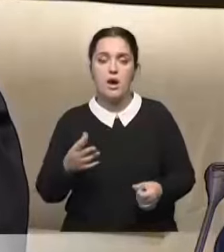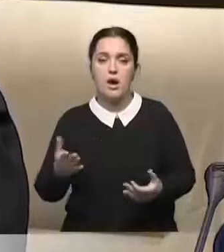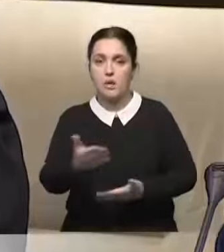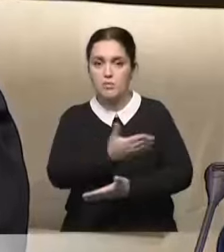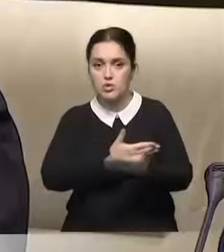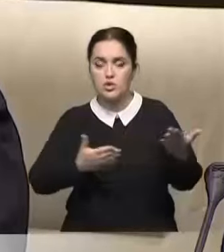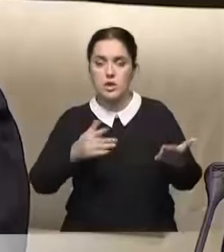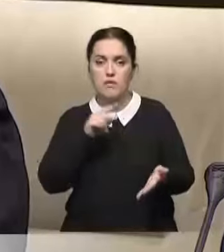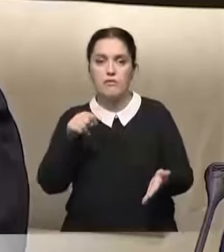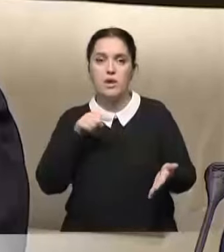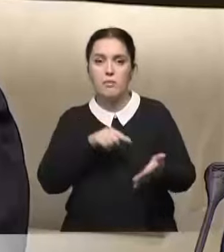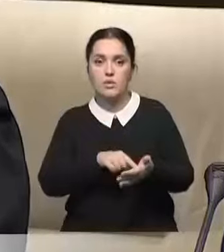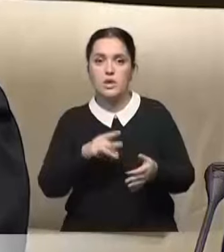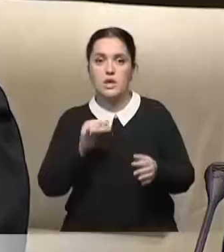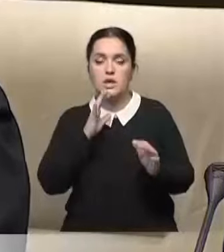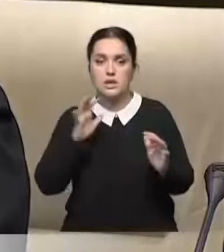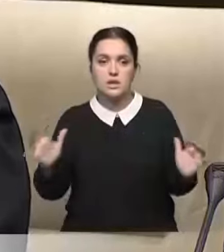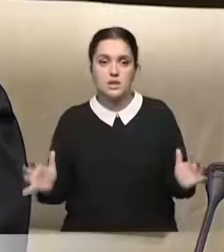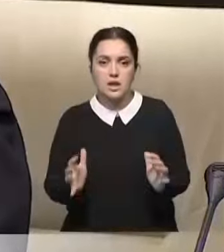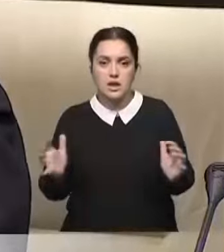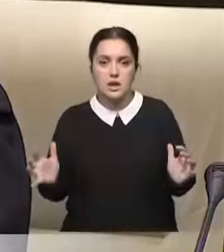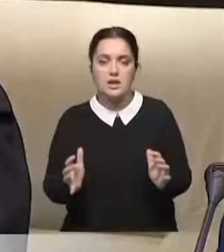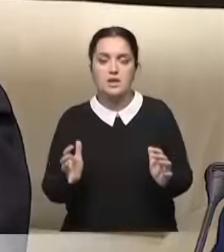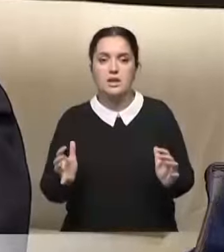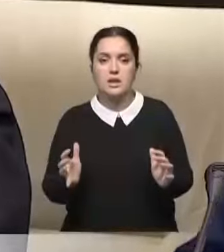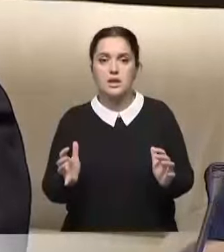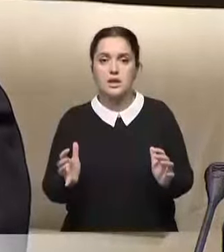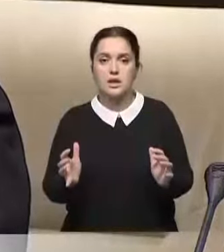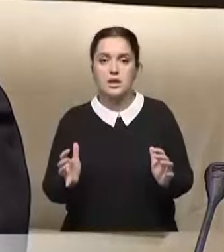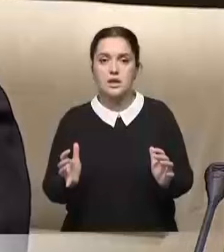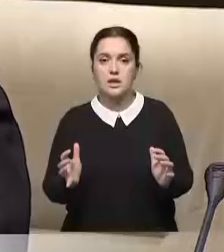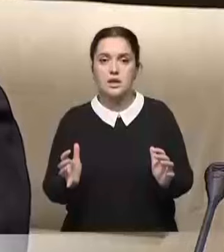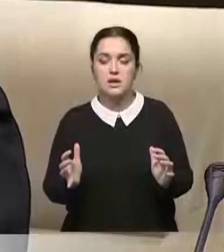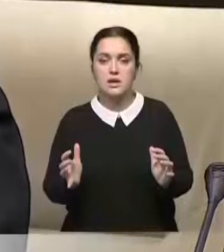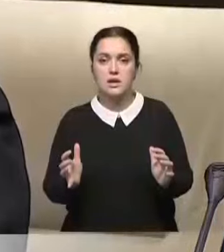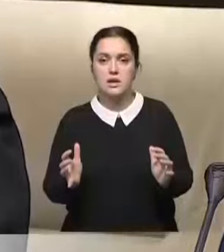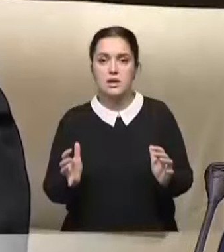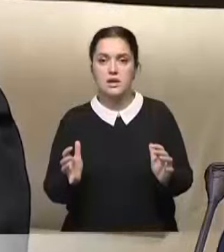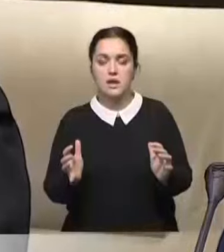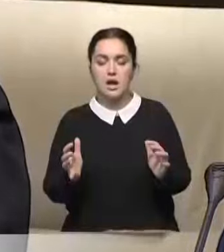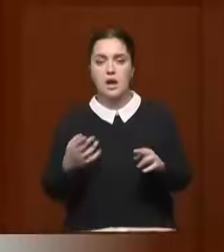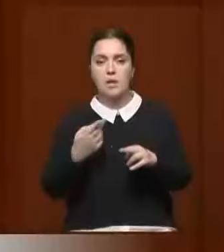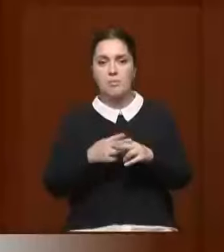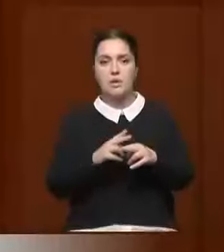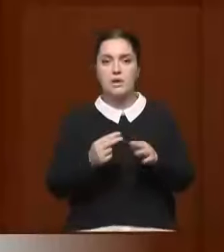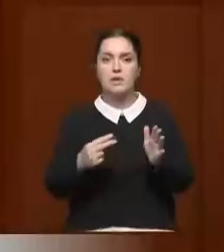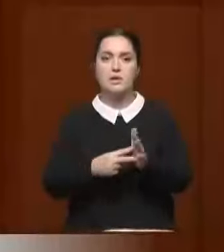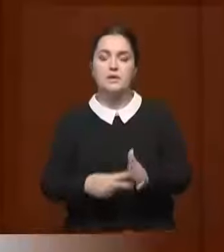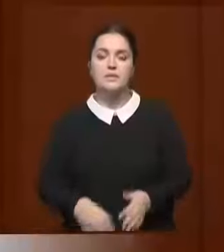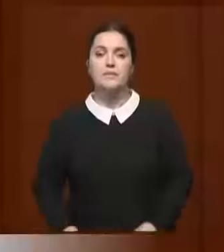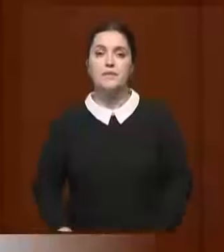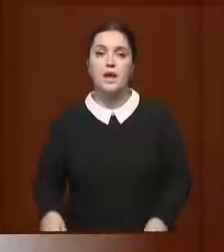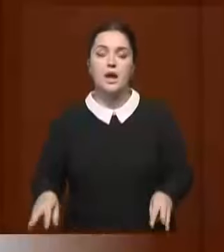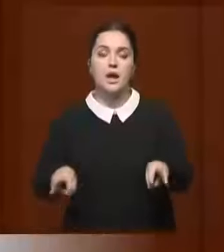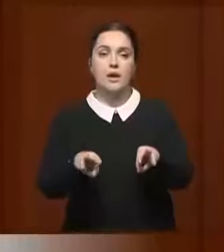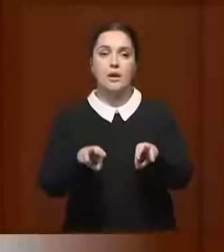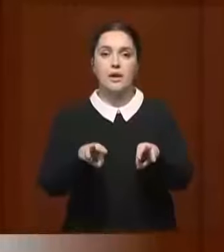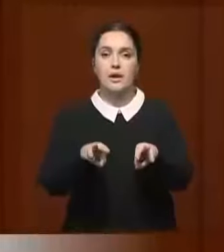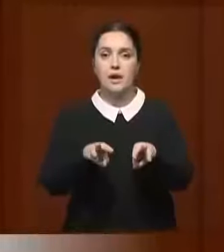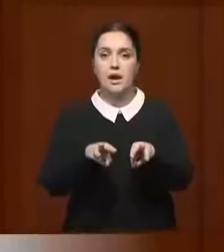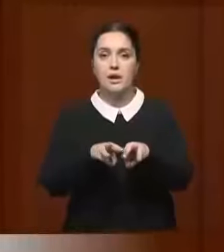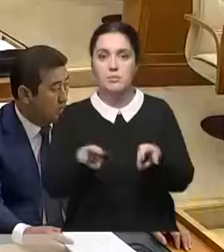вопроса и сохранили пока действующий пониженный уровень ставок экспортных таможенных пошлин. В свою очередь, министр пообещал вынести